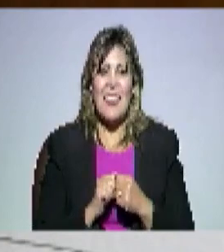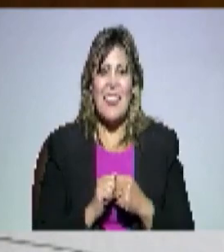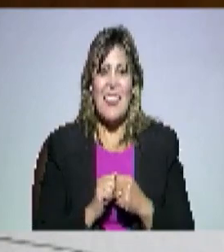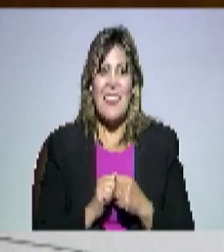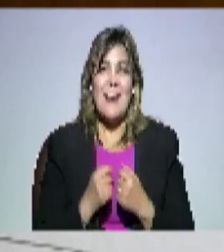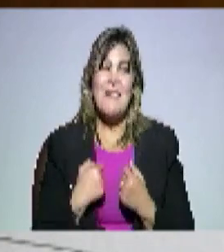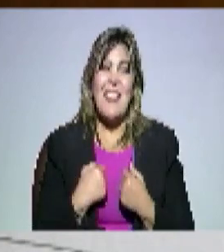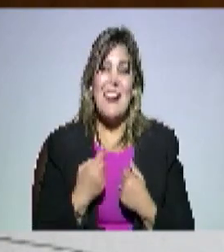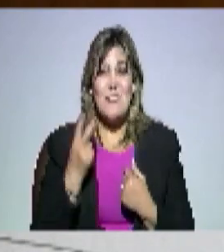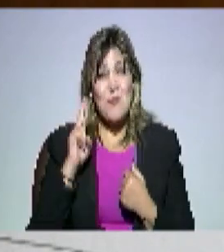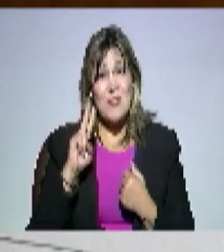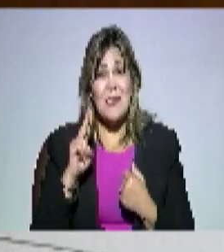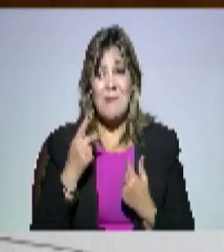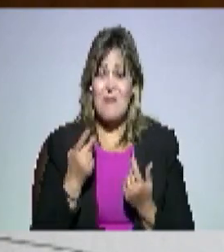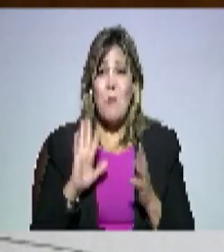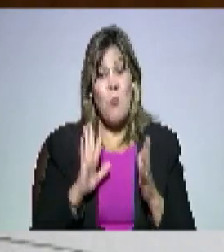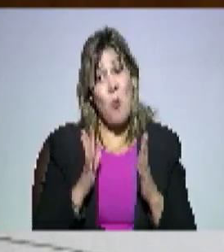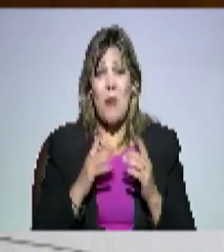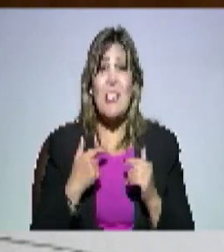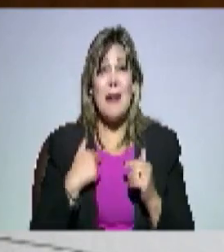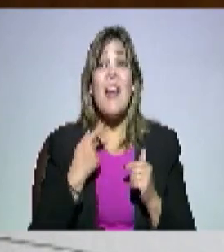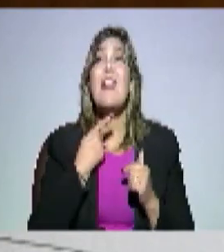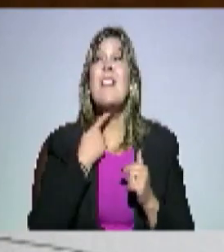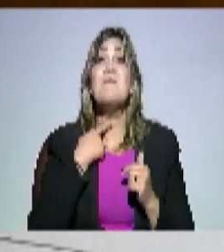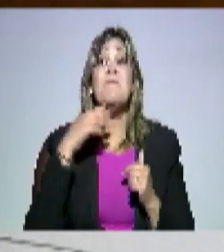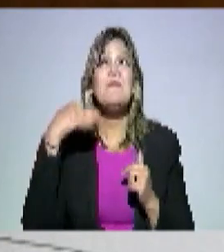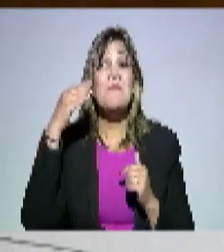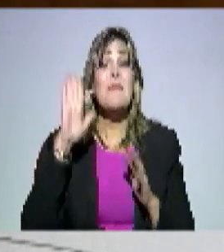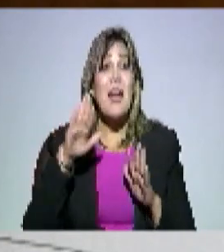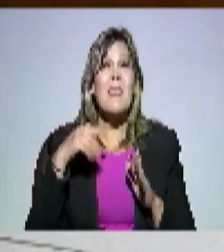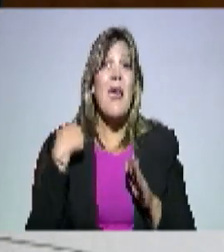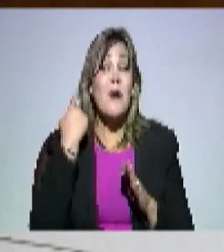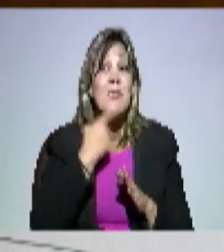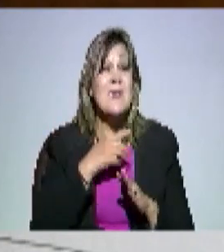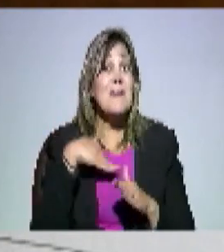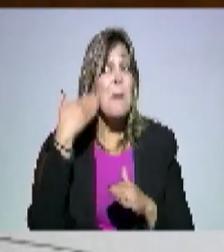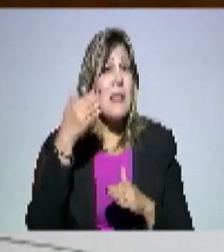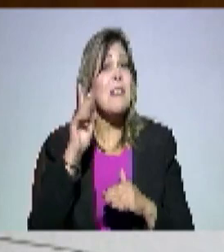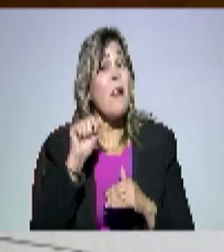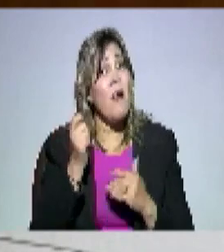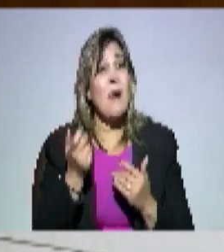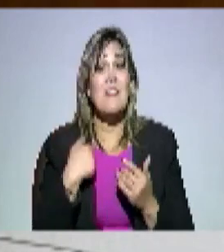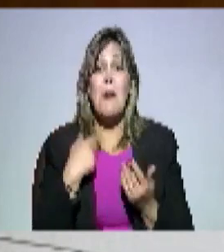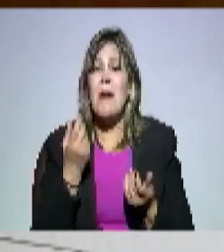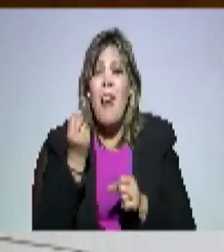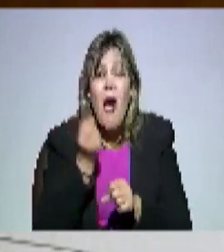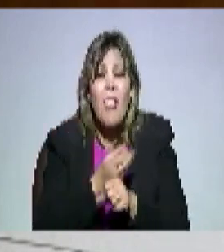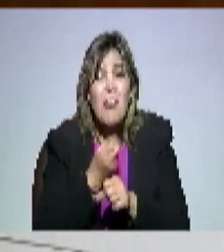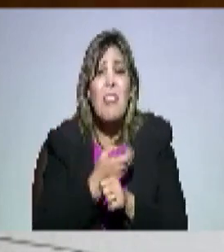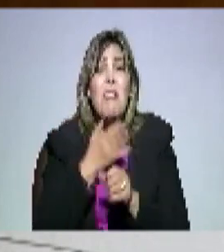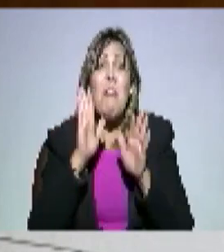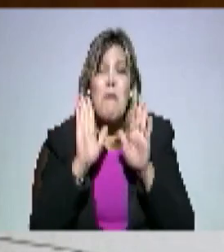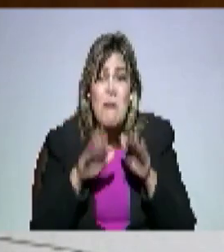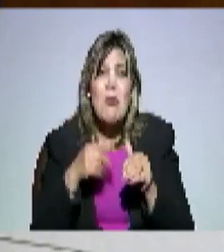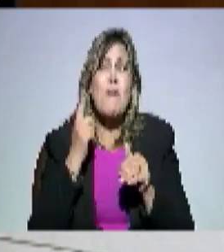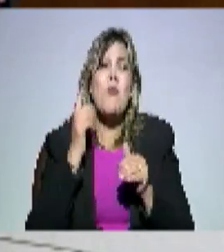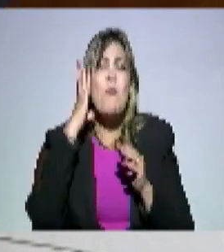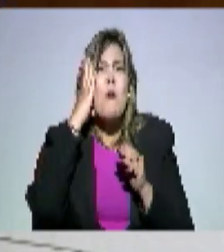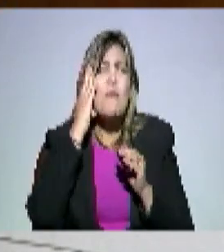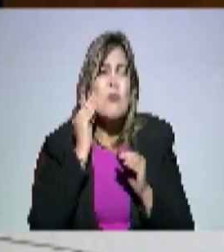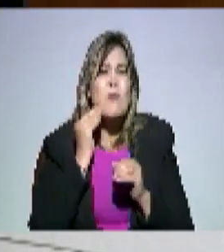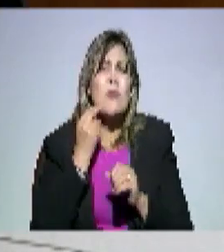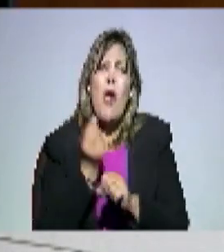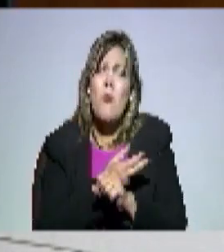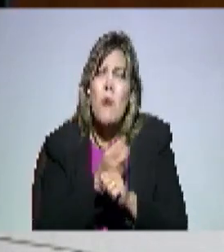فتدلي رجاء طب ده انا عايش في الخطيه وغرقان في الخطيه ومستمتع بالخطيه ومستمتع بالدنيا